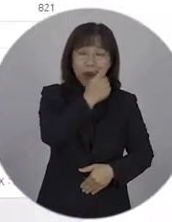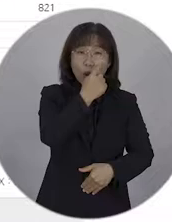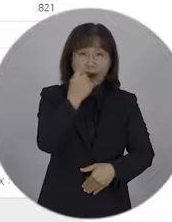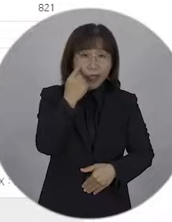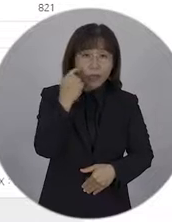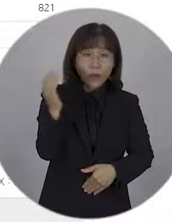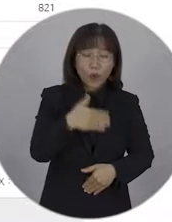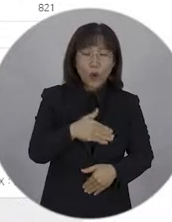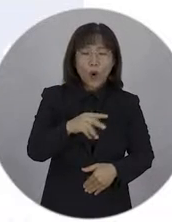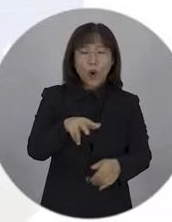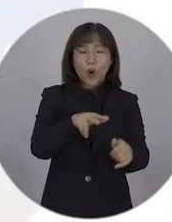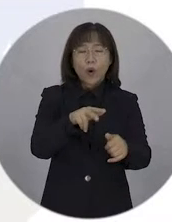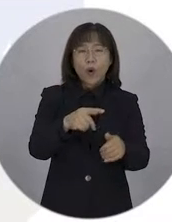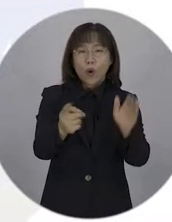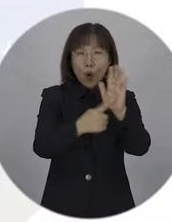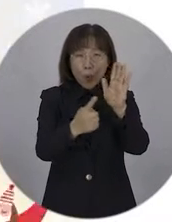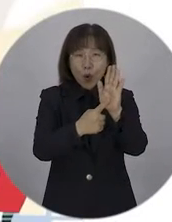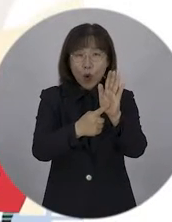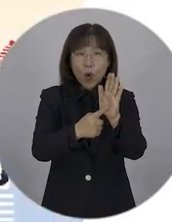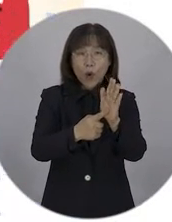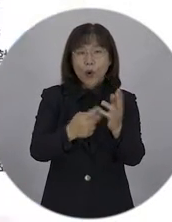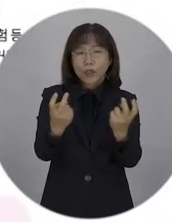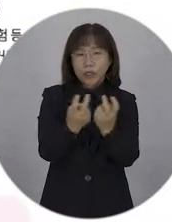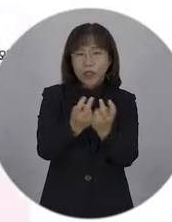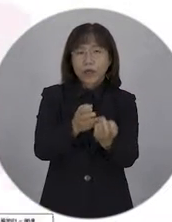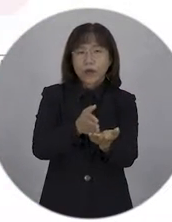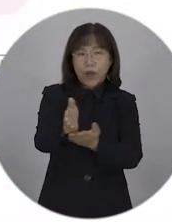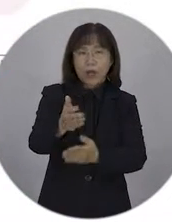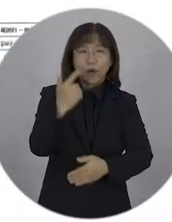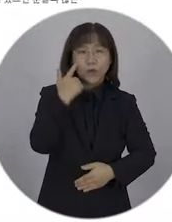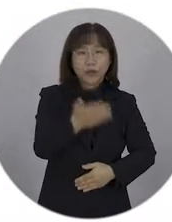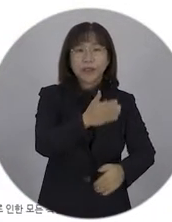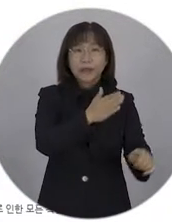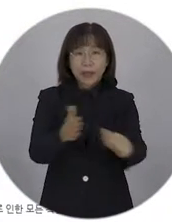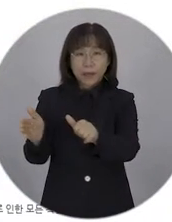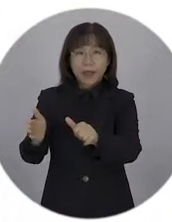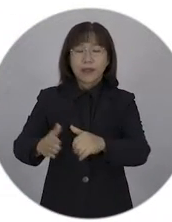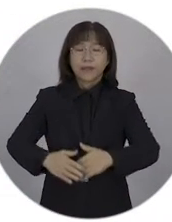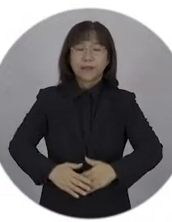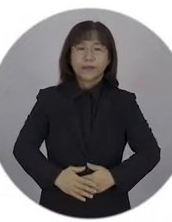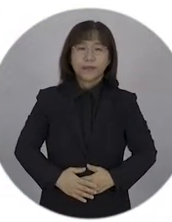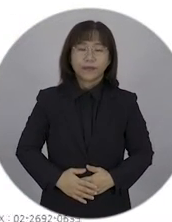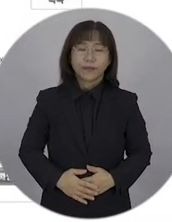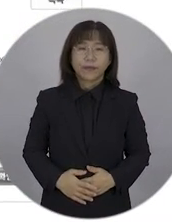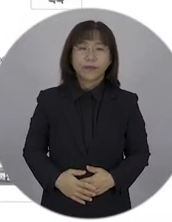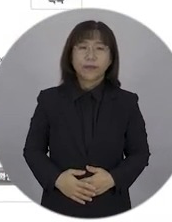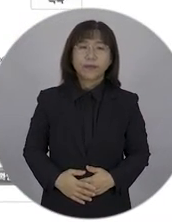사항은 강서구청 홈페이지에서 확인하거나 강서구청 홍보정책과로 문의하면 됩니다.